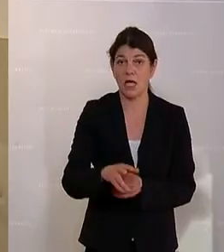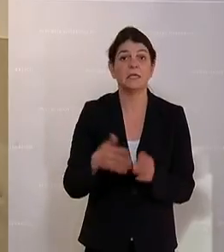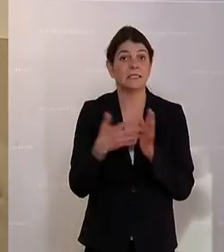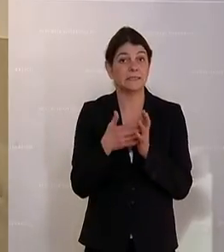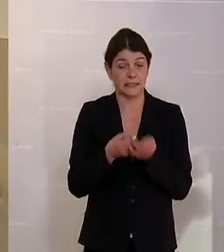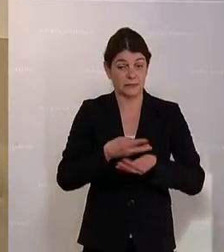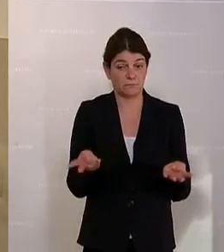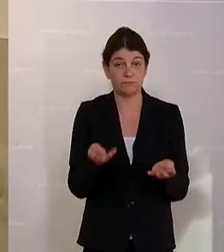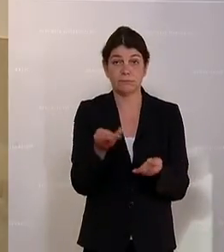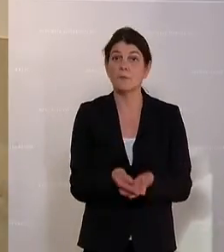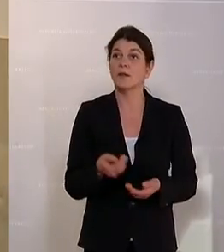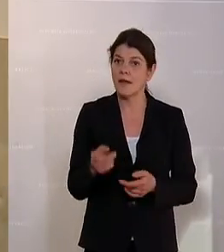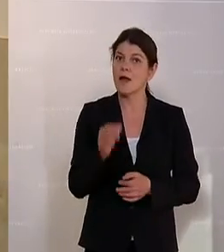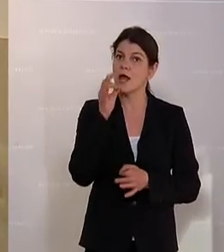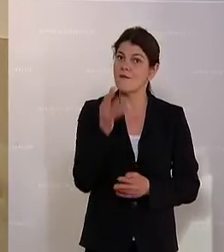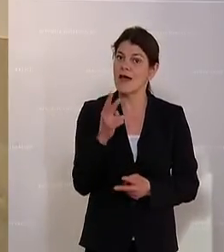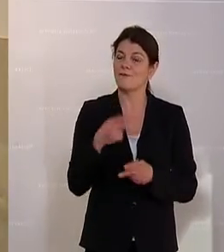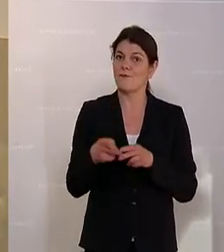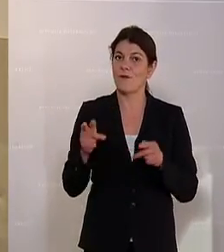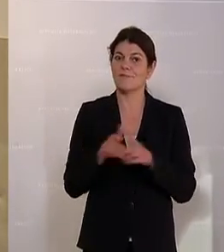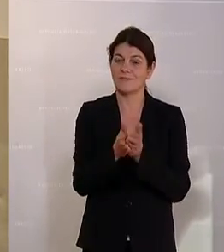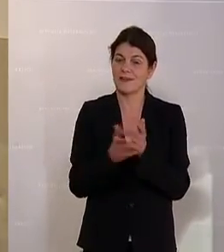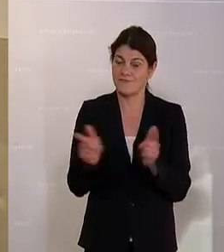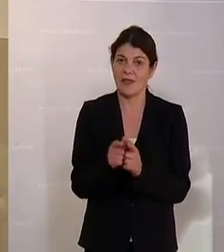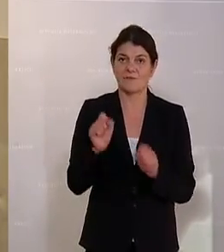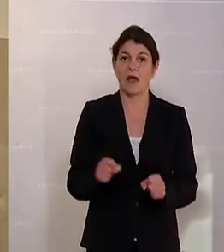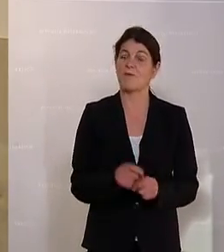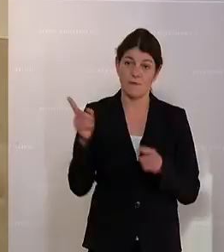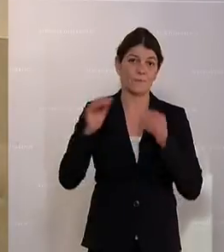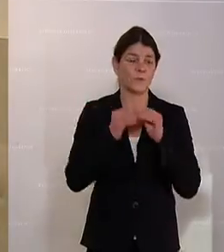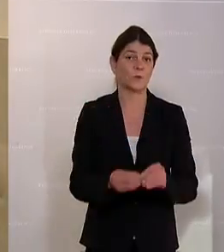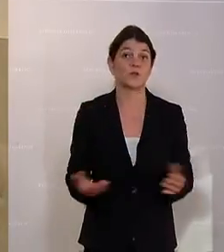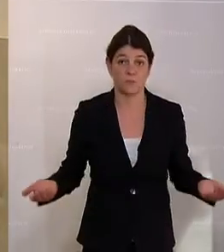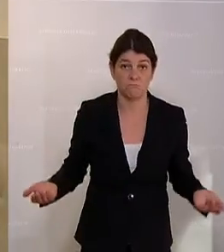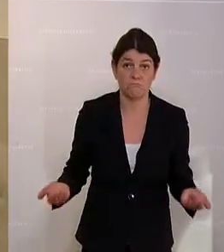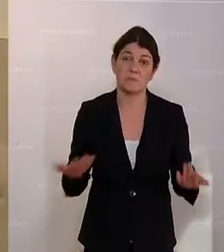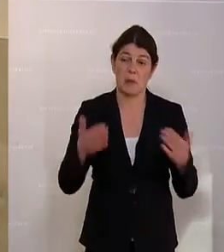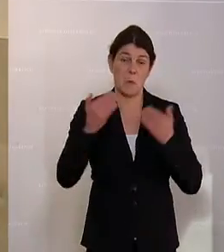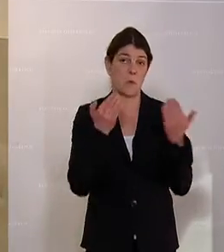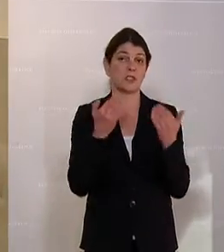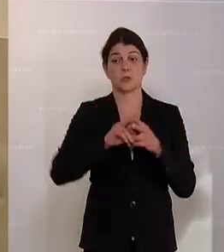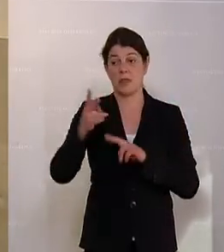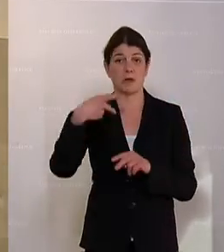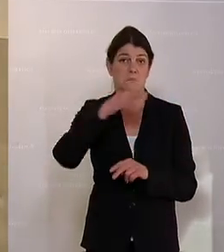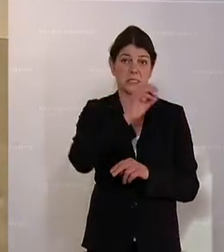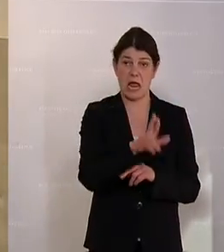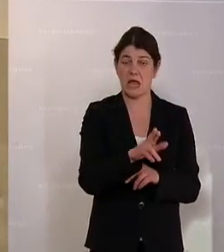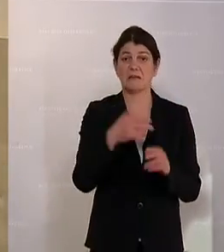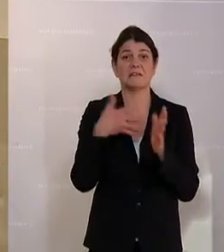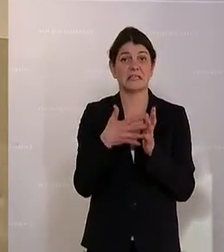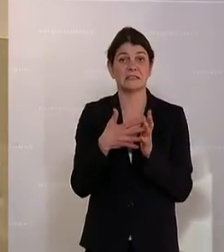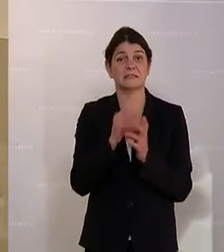PCR-Testkapazität leistet heute wertvolle Dienste und sie funktioniert, möglicherweise im Unterschied zu anderen